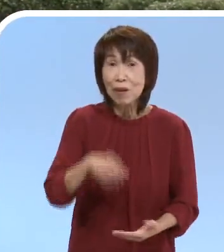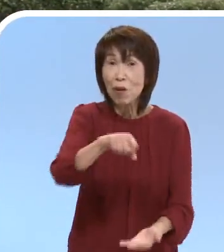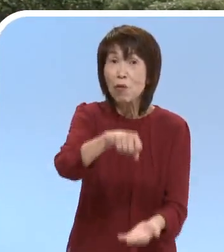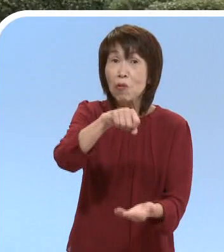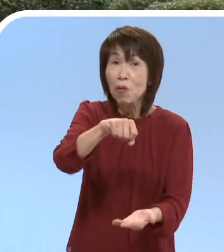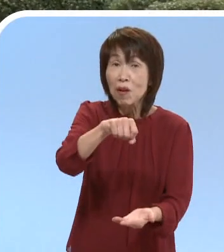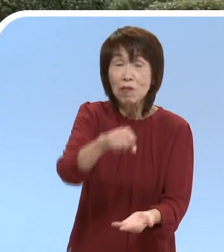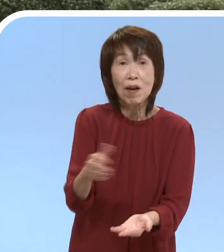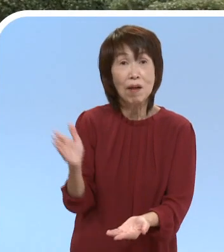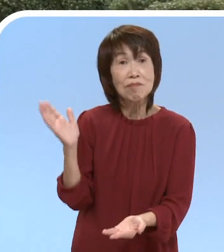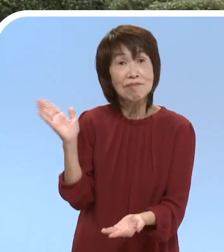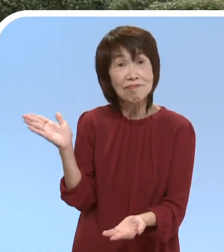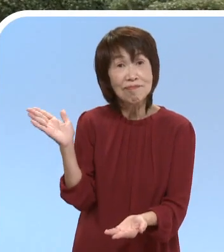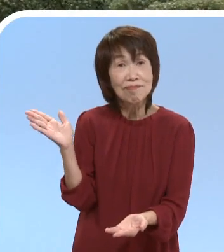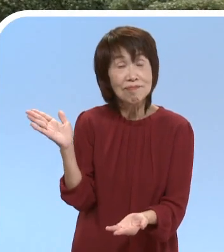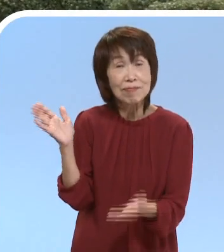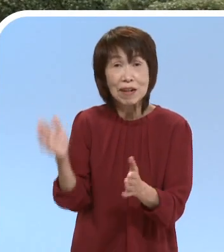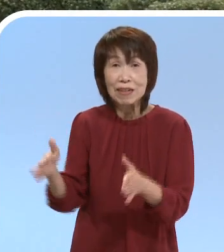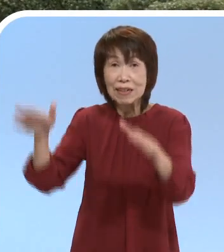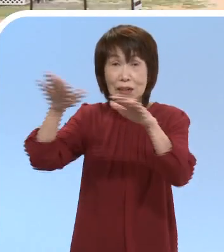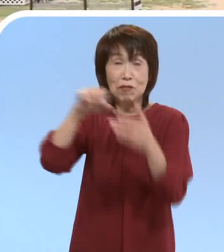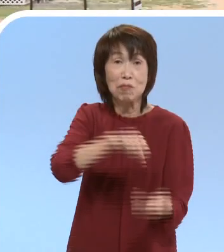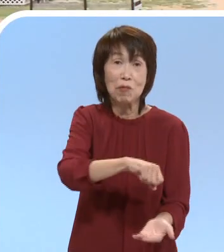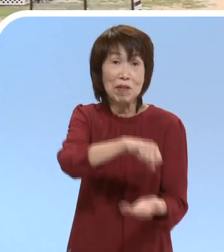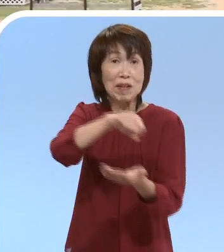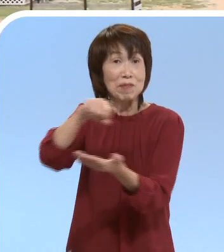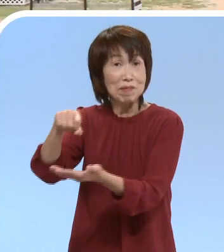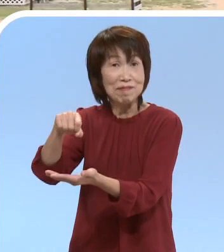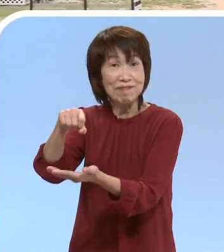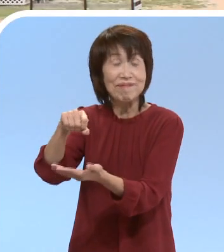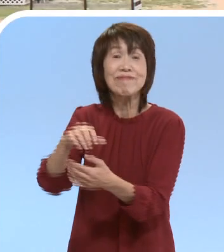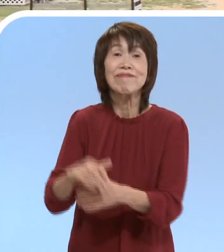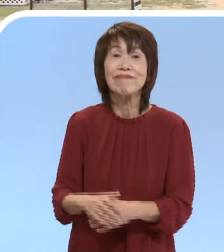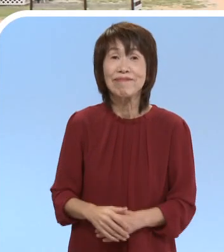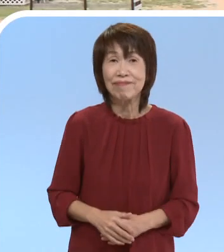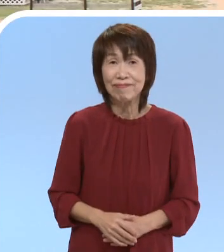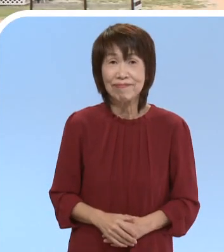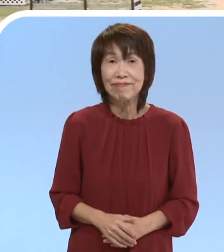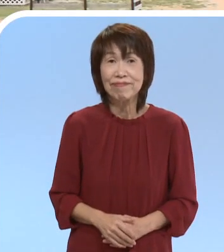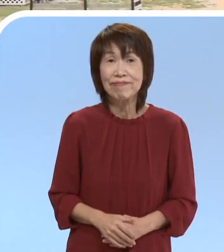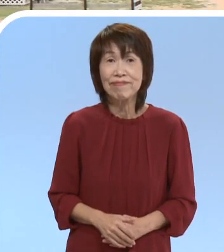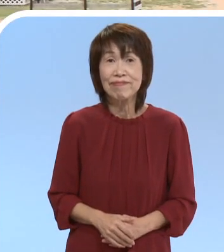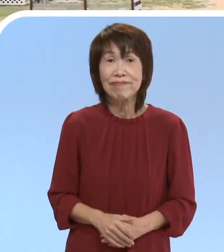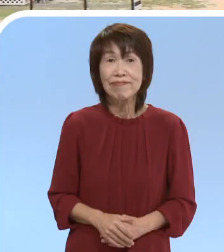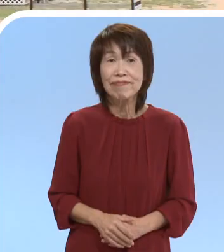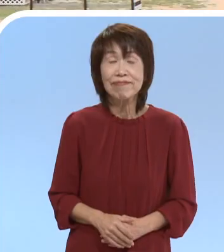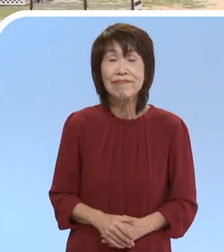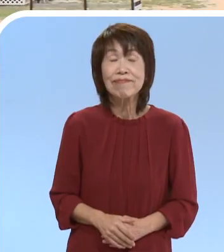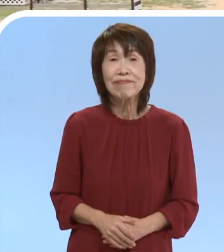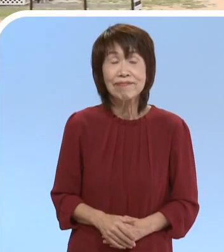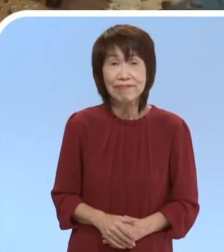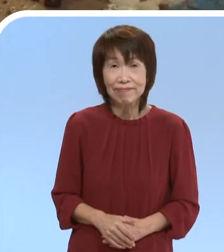収穫が終わったら実を搾る機械がある淡路ジャノヒレアウトドアリゾートへ。